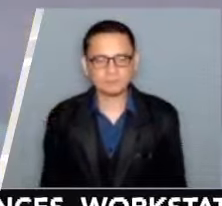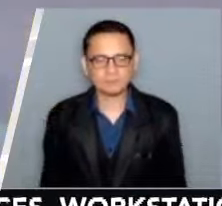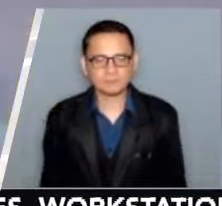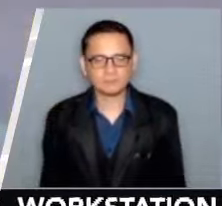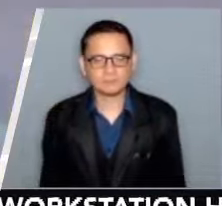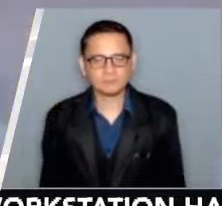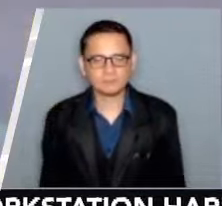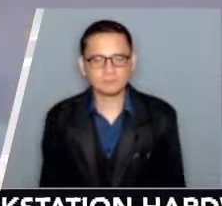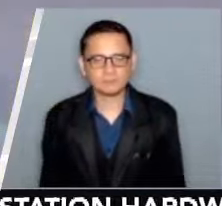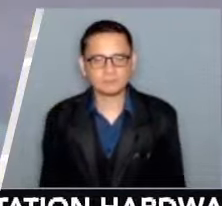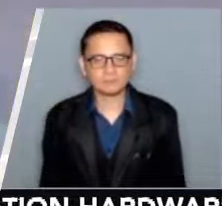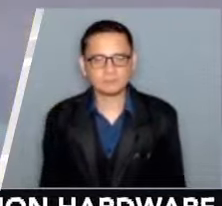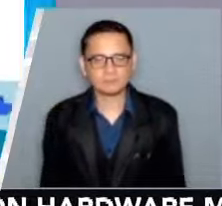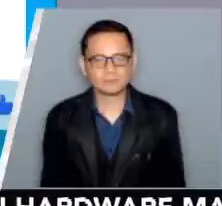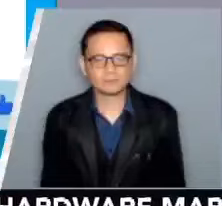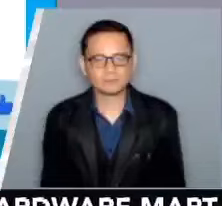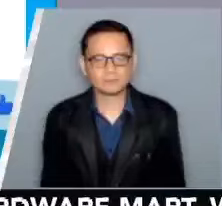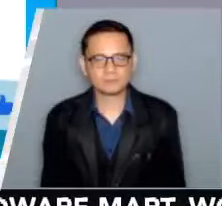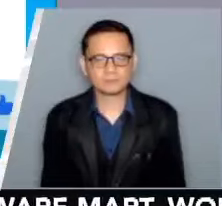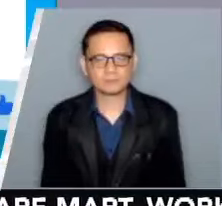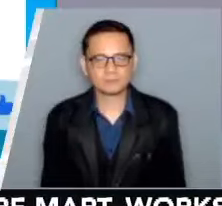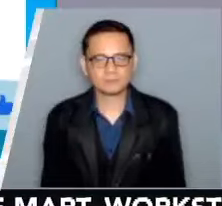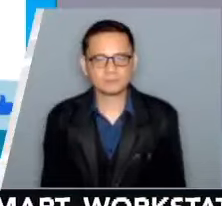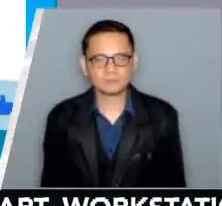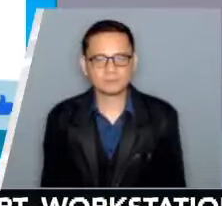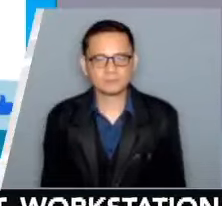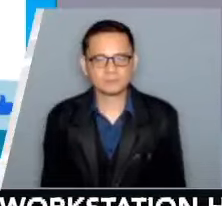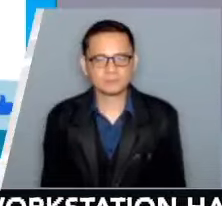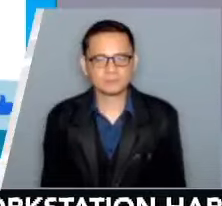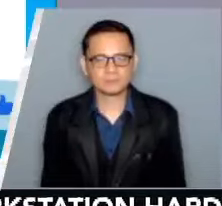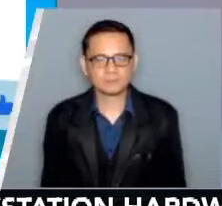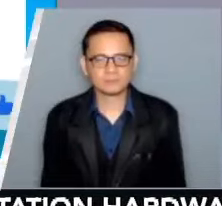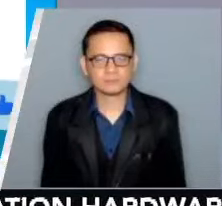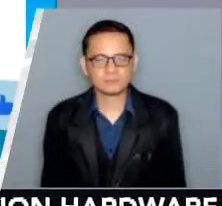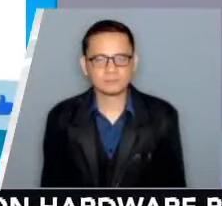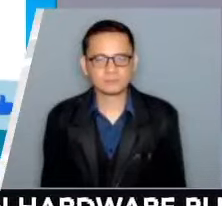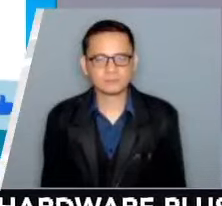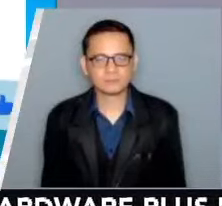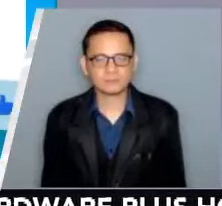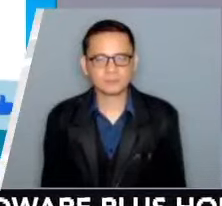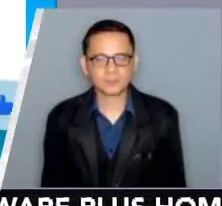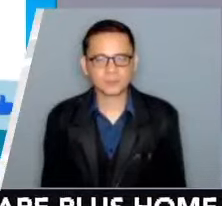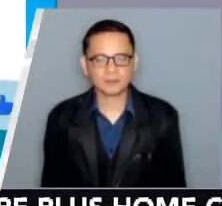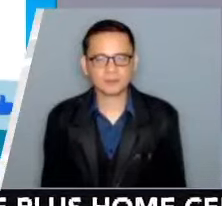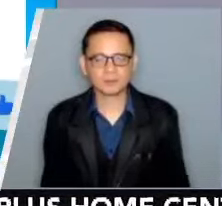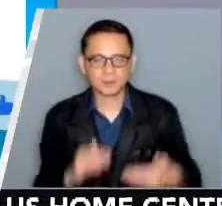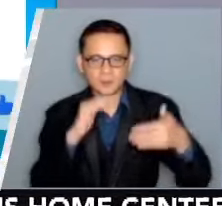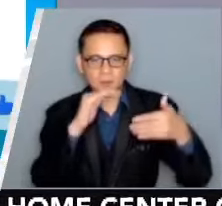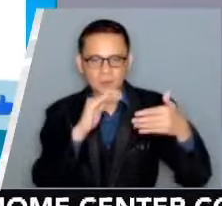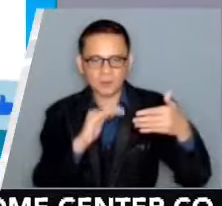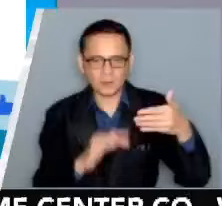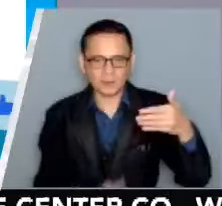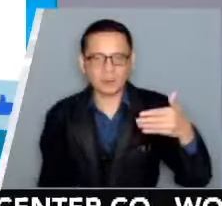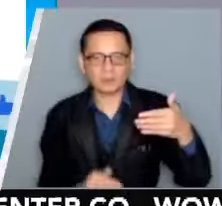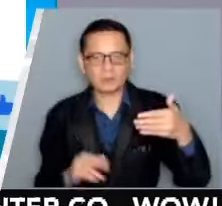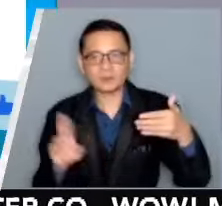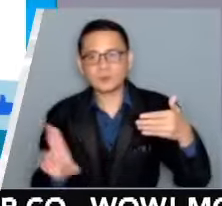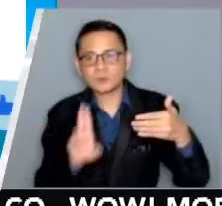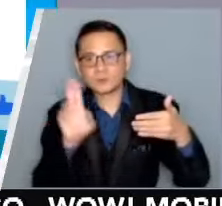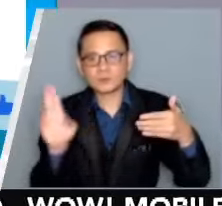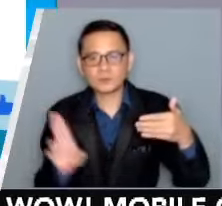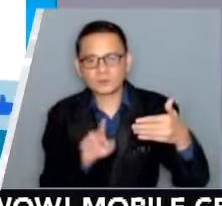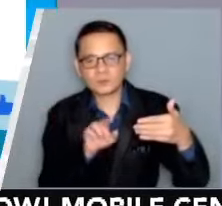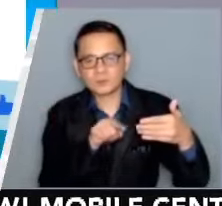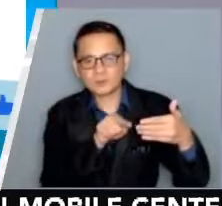Kaugnay niyan, tinanong po din namin ang ating mga netizens. Ang sabi mo na pinahihinto na ng batas ang paggamit ng mother tongue bilang medium of instruction mula